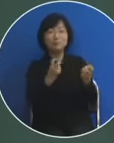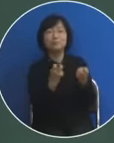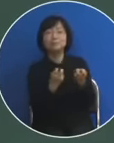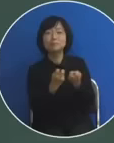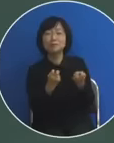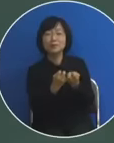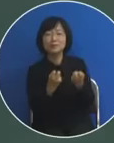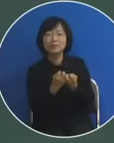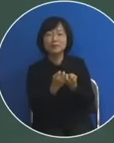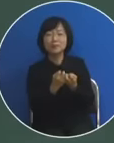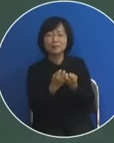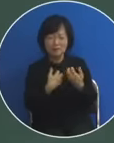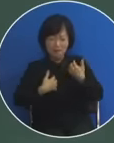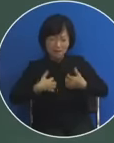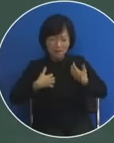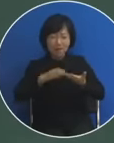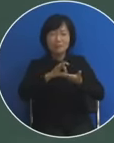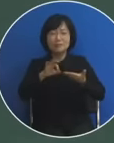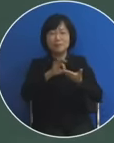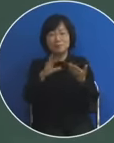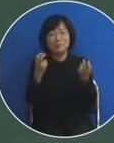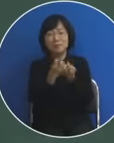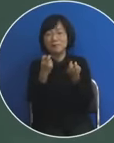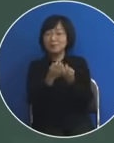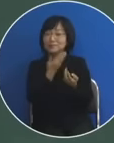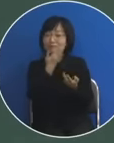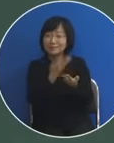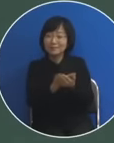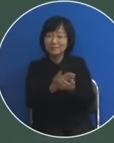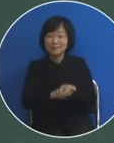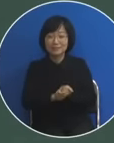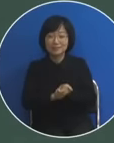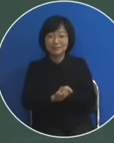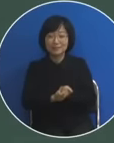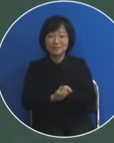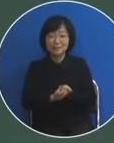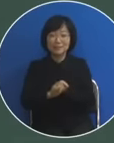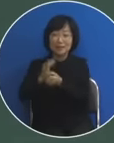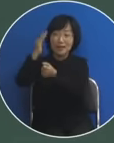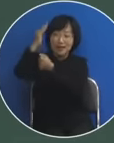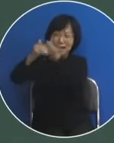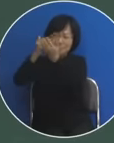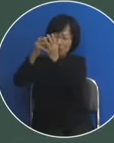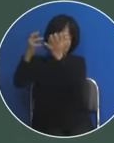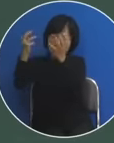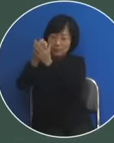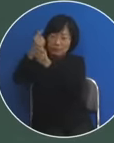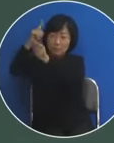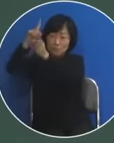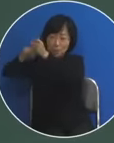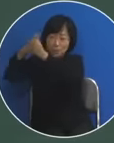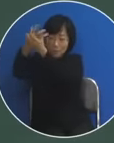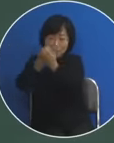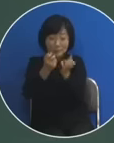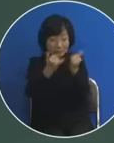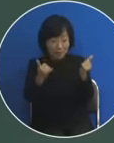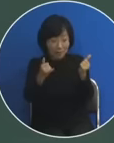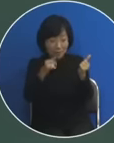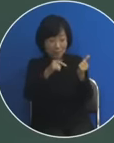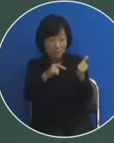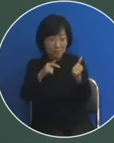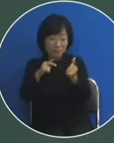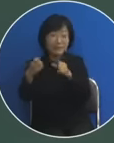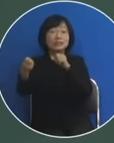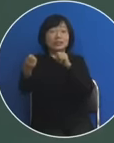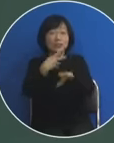이게 더 중요하죠. But that's the more important thing. 하나님의 절대 목표를 본 사람들이 응답 받은 거 확실한데 예, 어떻게